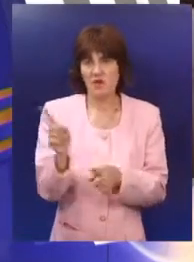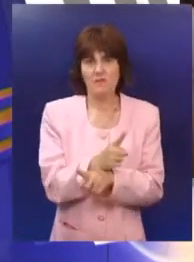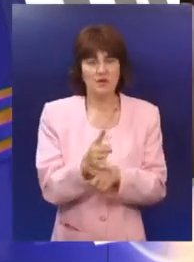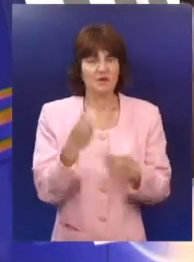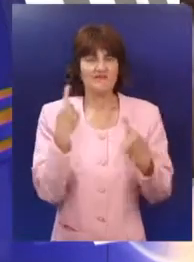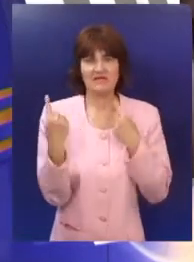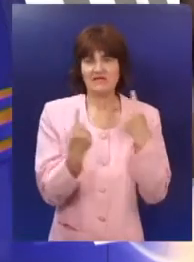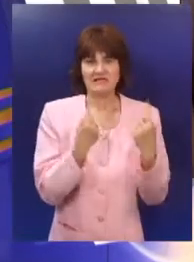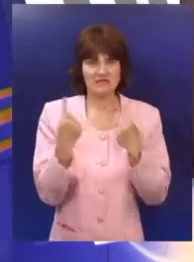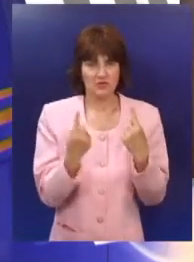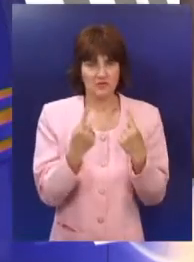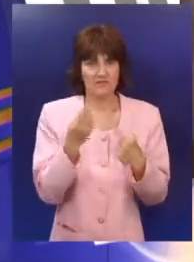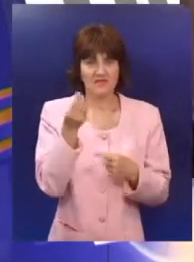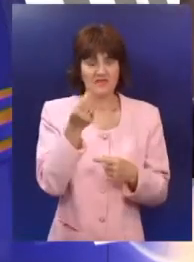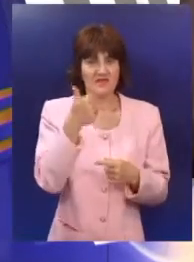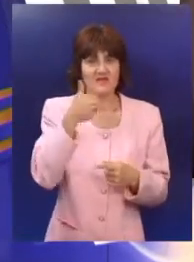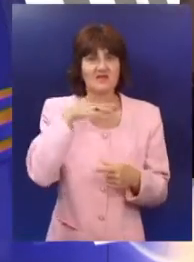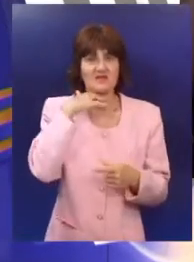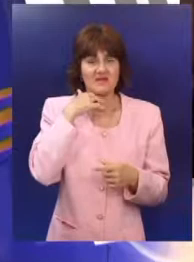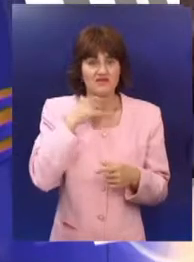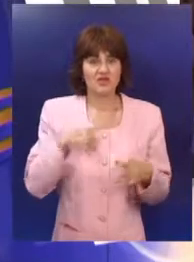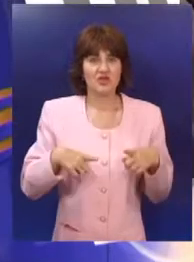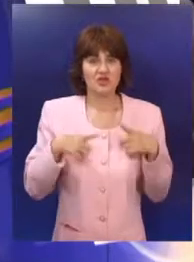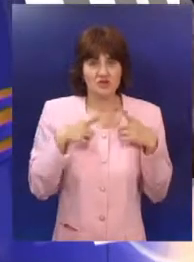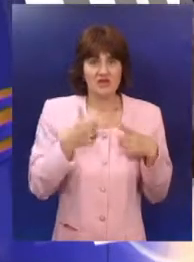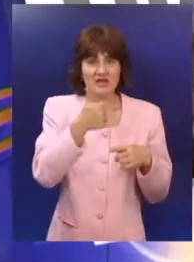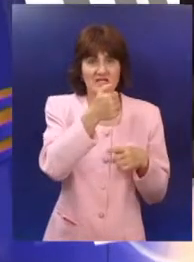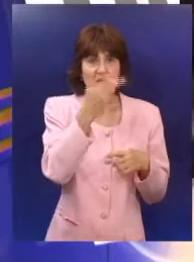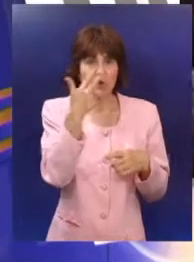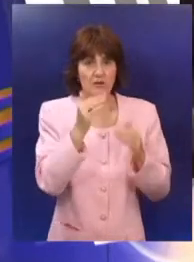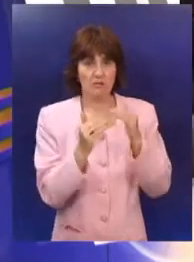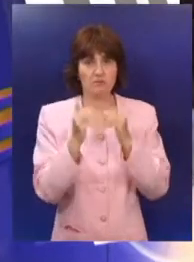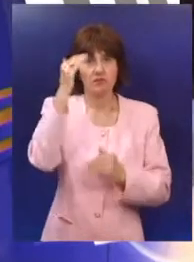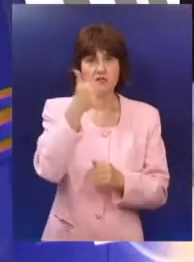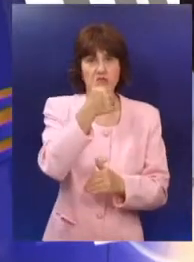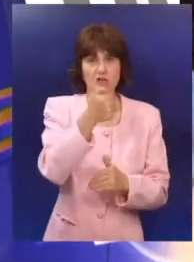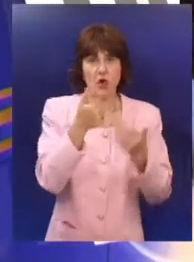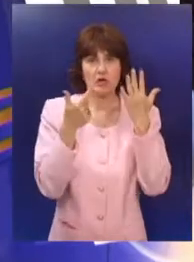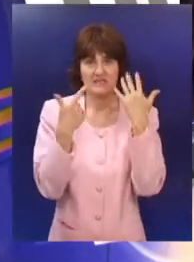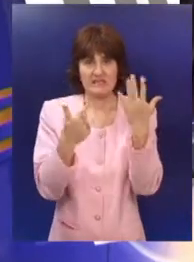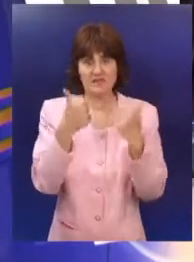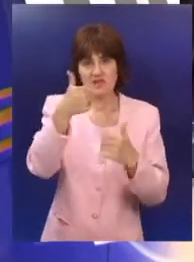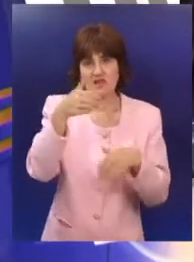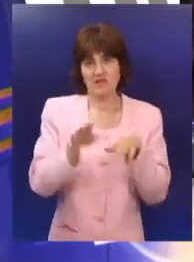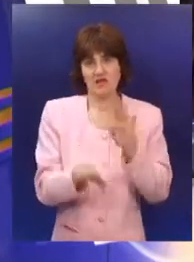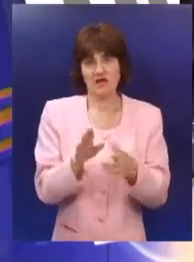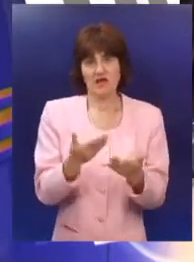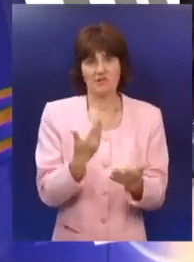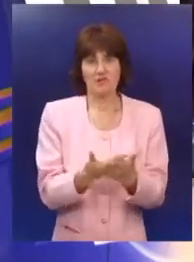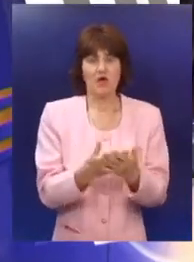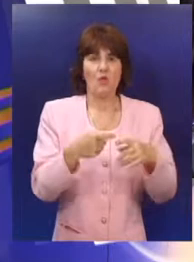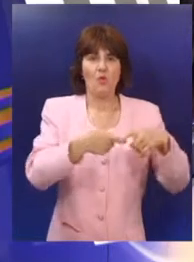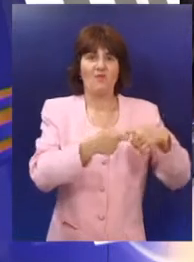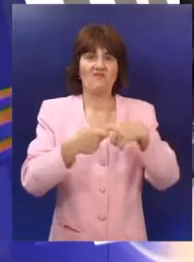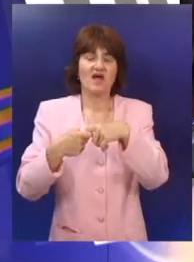nekoliko meseci. Cena kilograma svinjetine žive vage skočila je sa 130 na 170 dinara po kilogramu, dok cena junadi je vezana